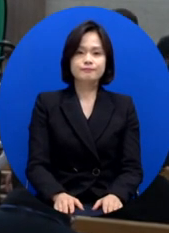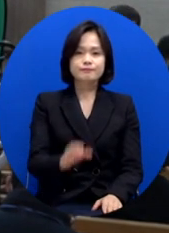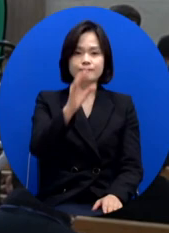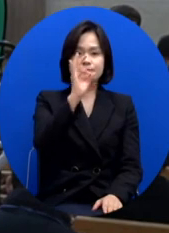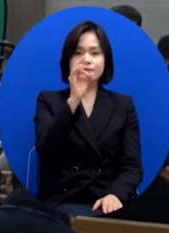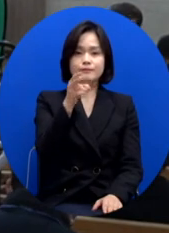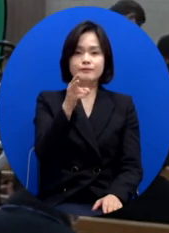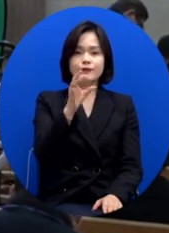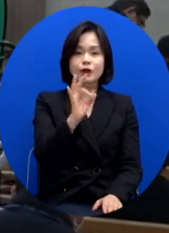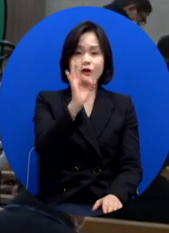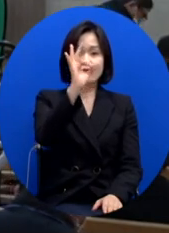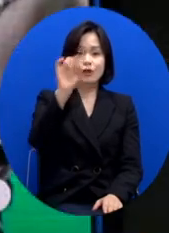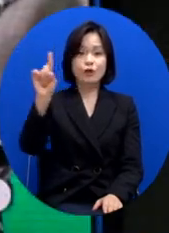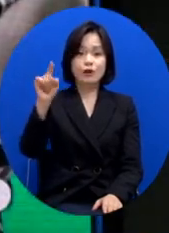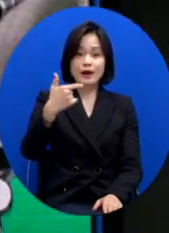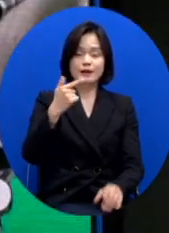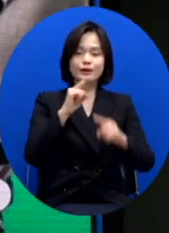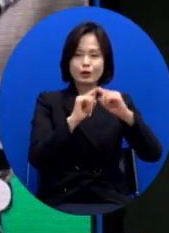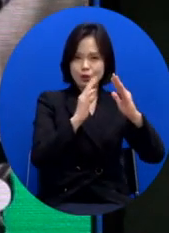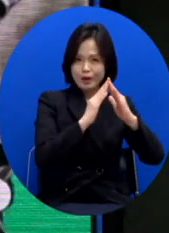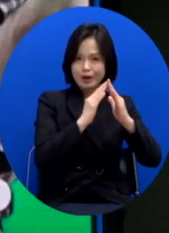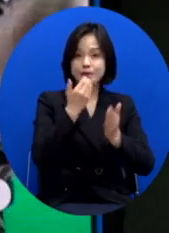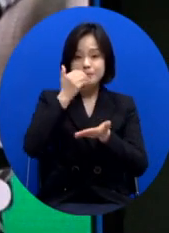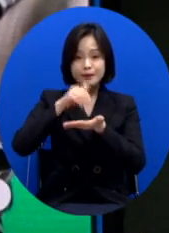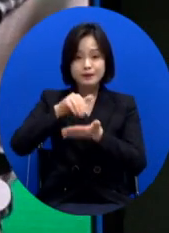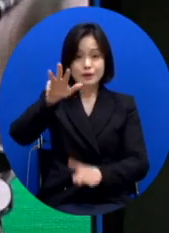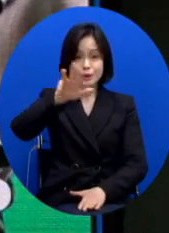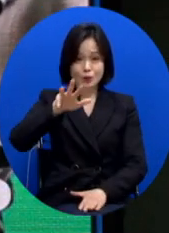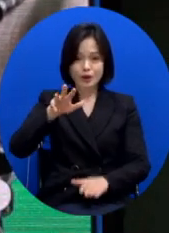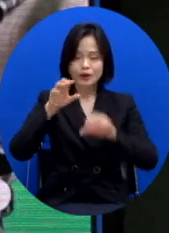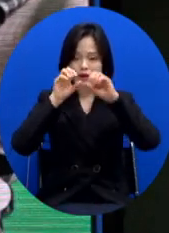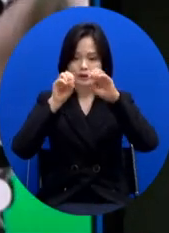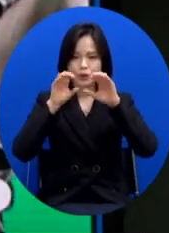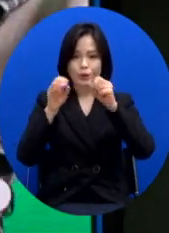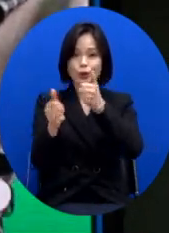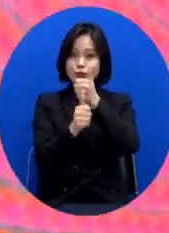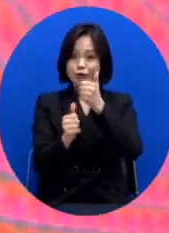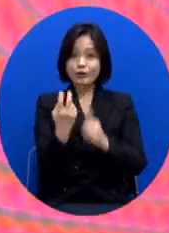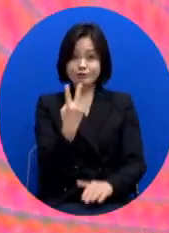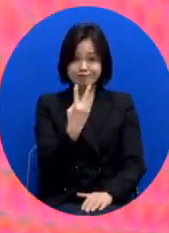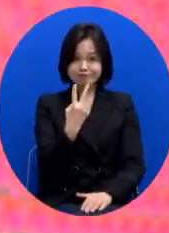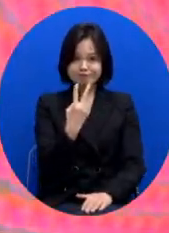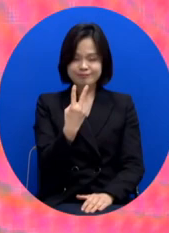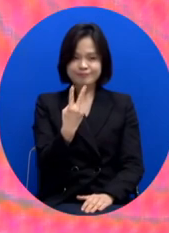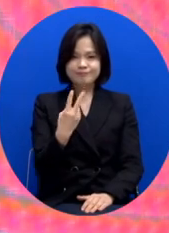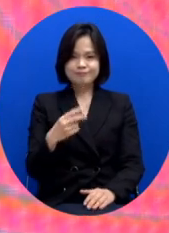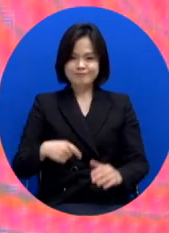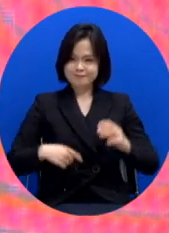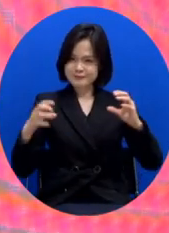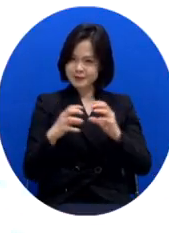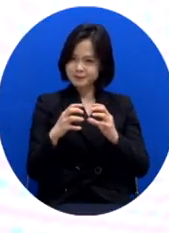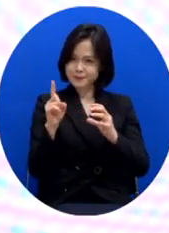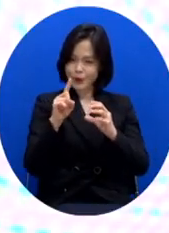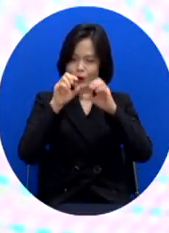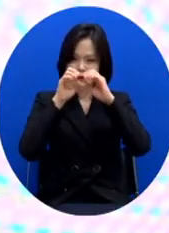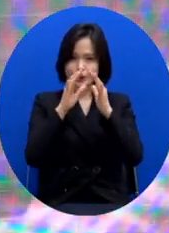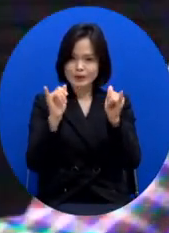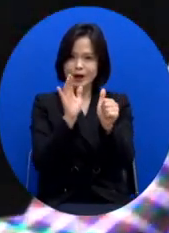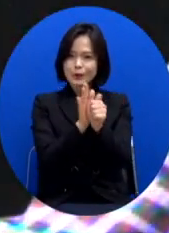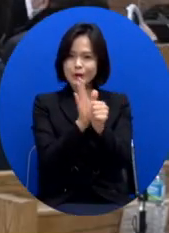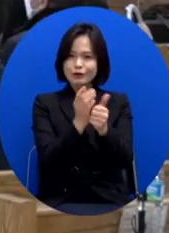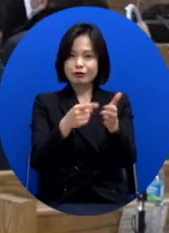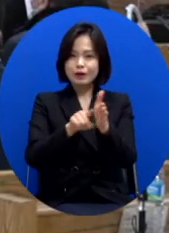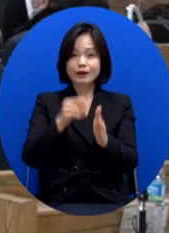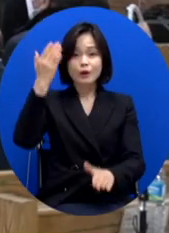영안교회가 대한예수교장로회 백석총회 선교위원회와 함께 선교사를 위한 온라인 세미나를 개최했습니다. 지난